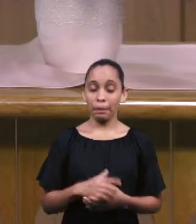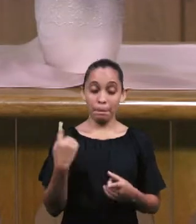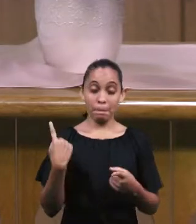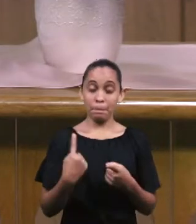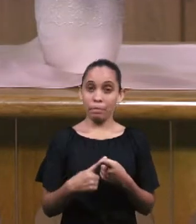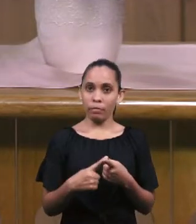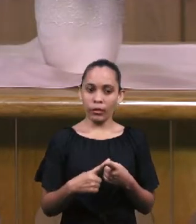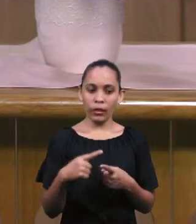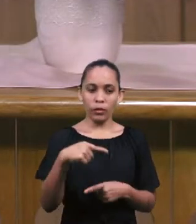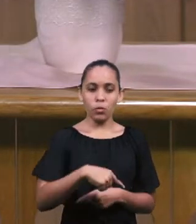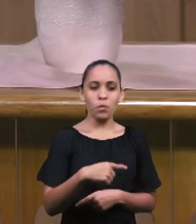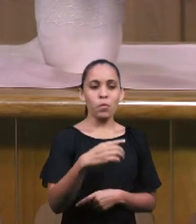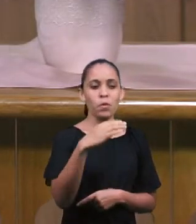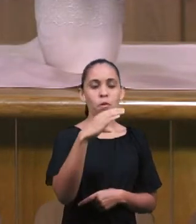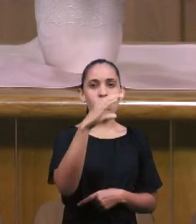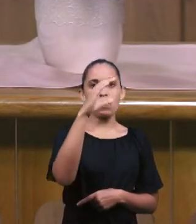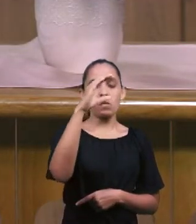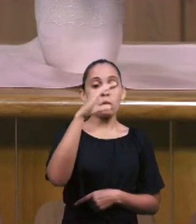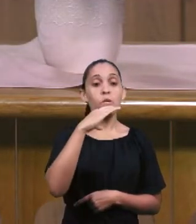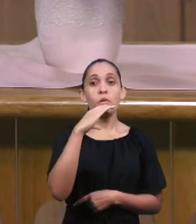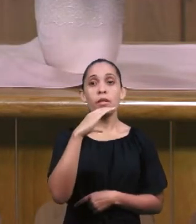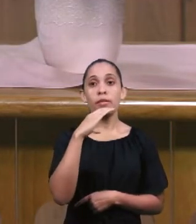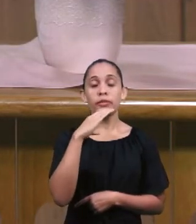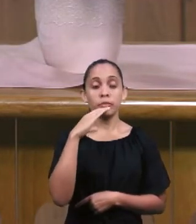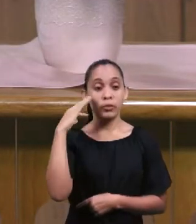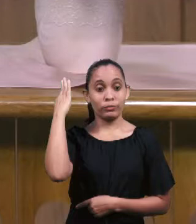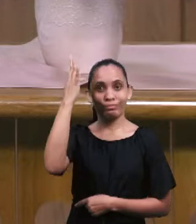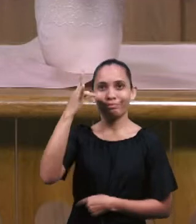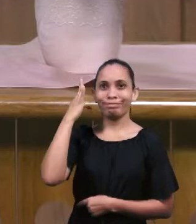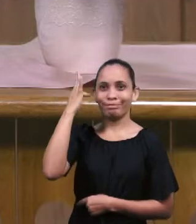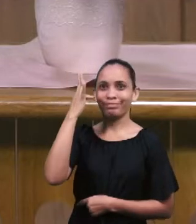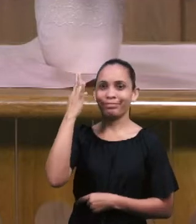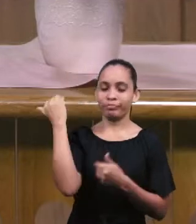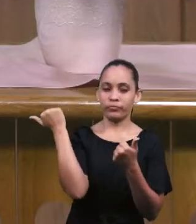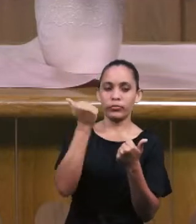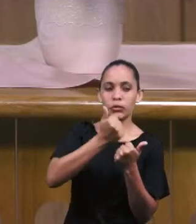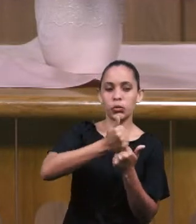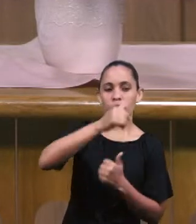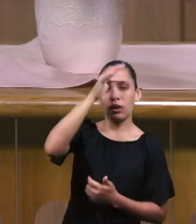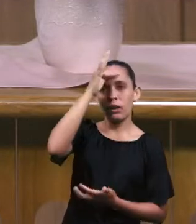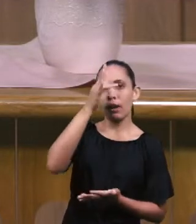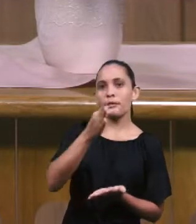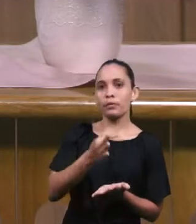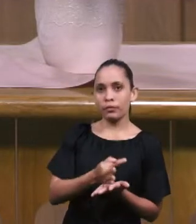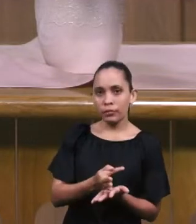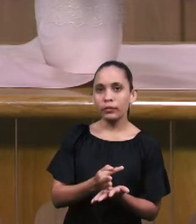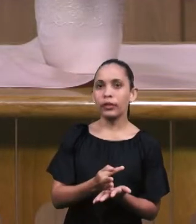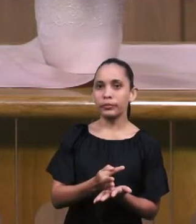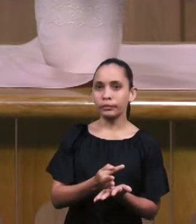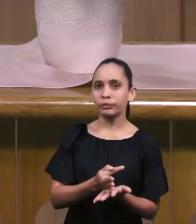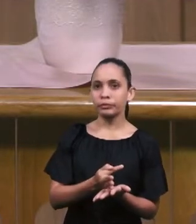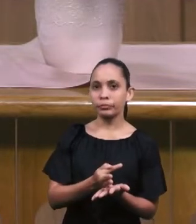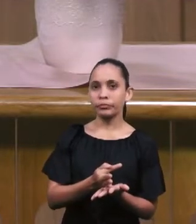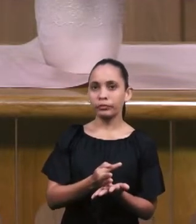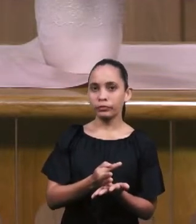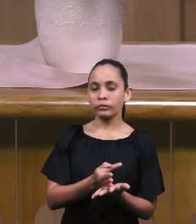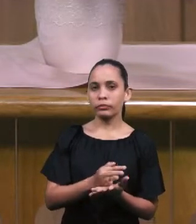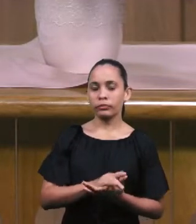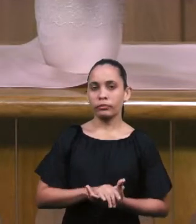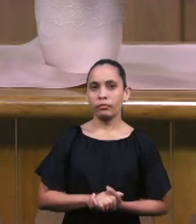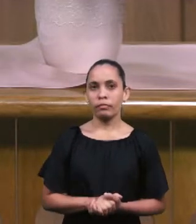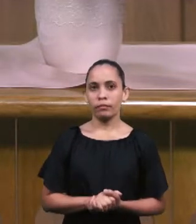que la connaissance philosophique est entrée pour remplacer la foi. Donc la théologie, elle